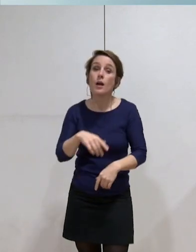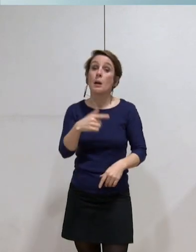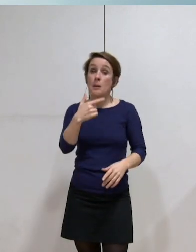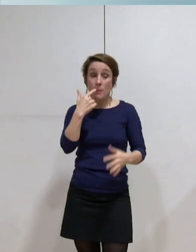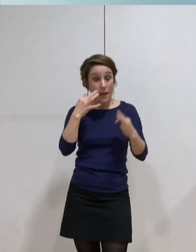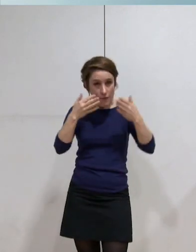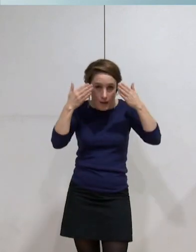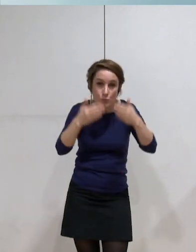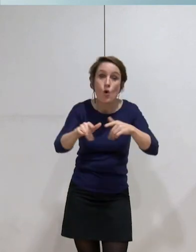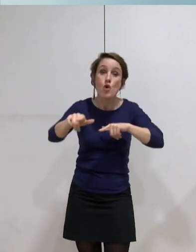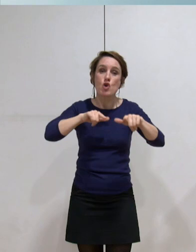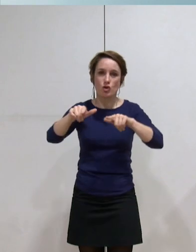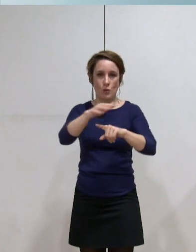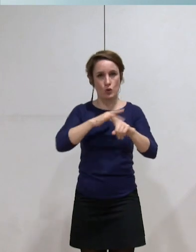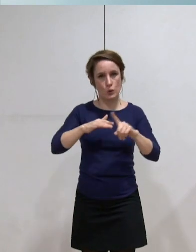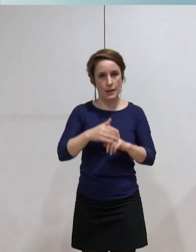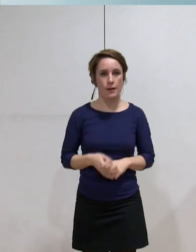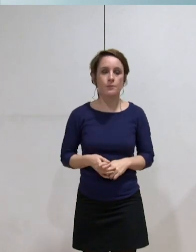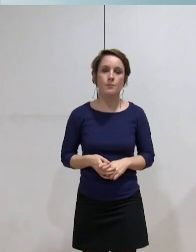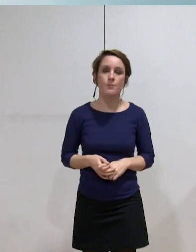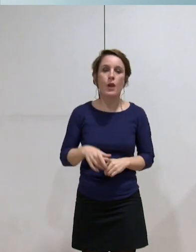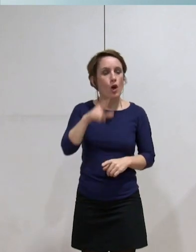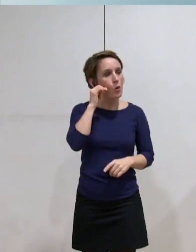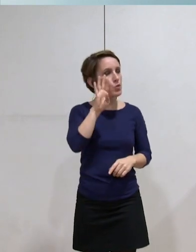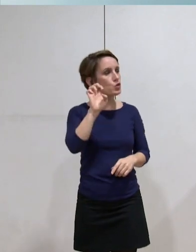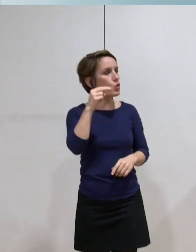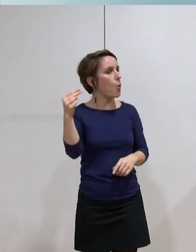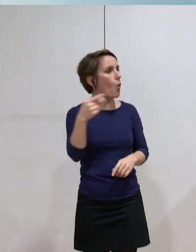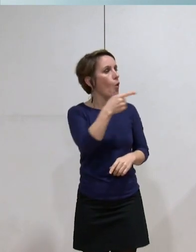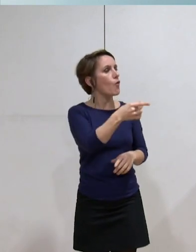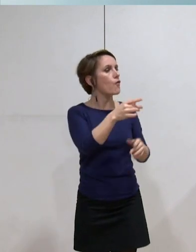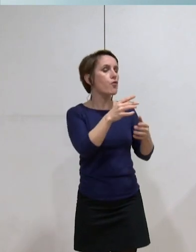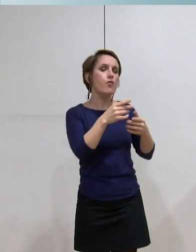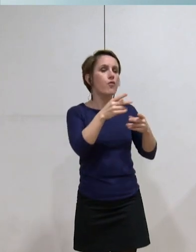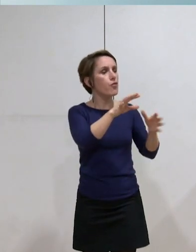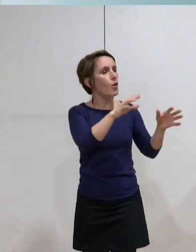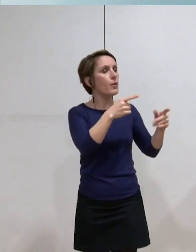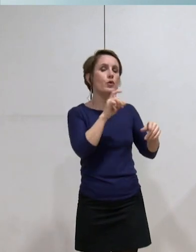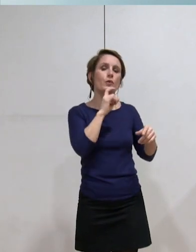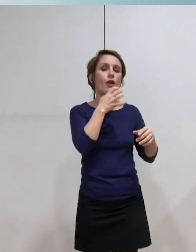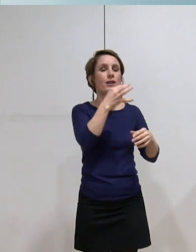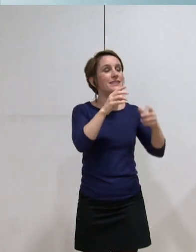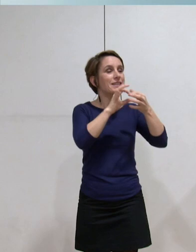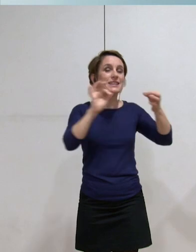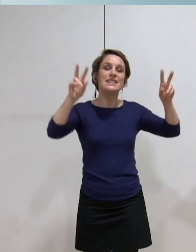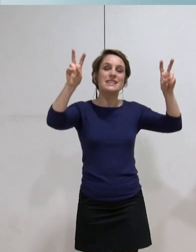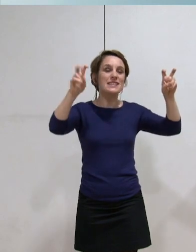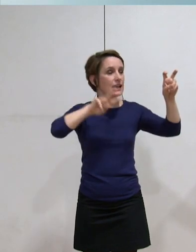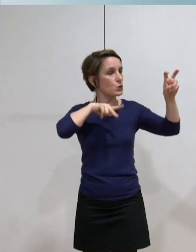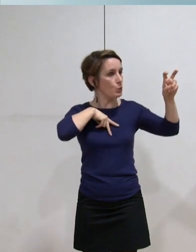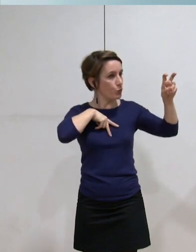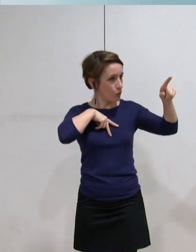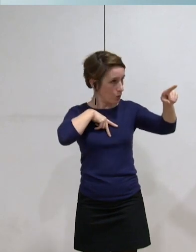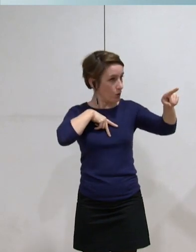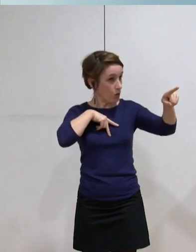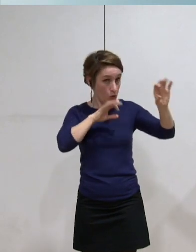social parce que la citation que vous faites monsieur Bron qui est une citation tout à fait valide et que j'assume pleinement il faut la faire